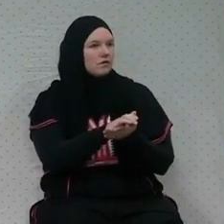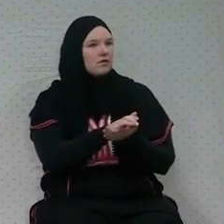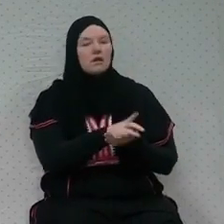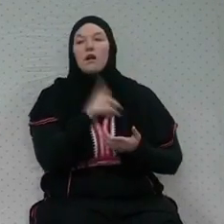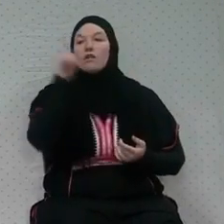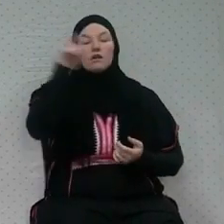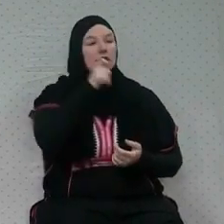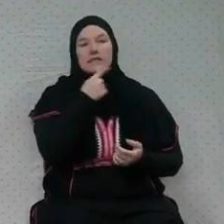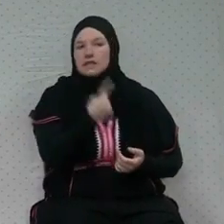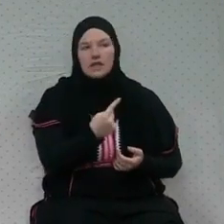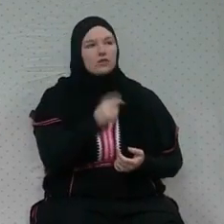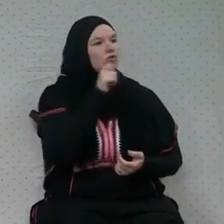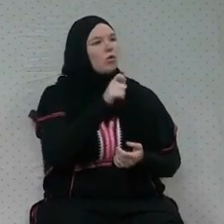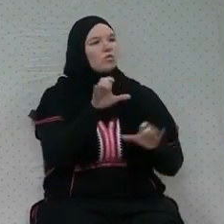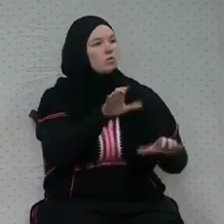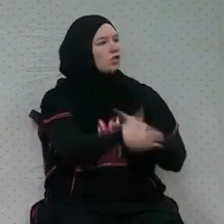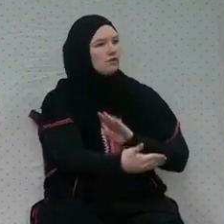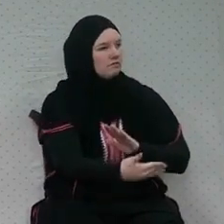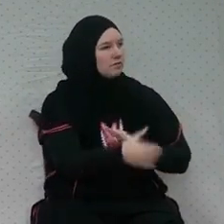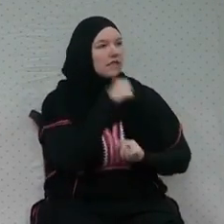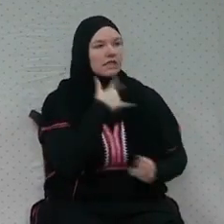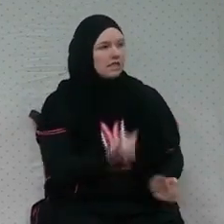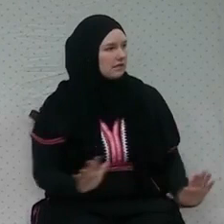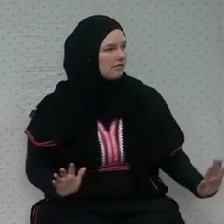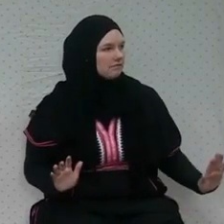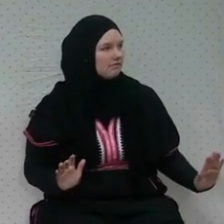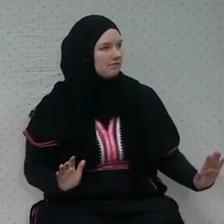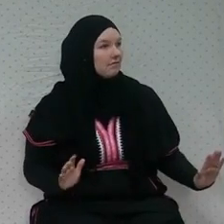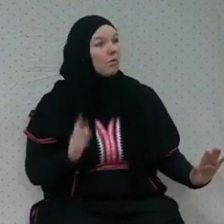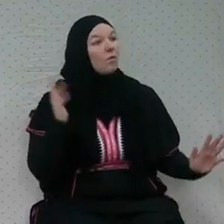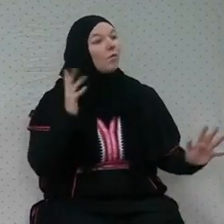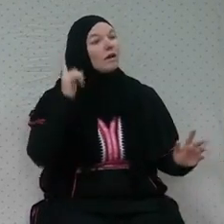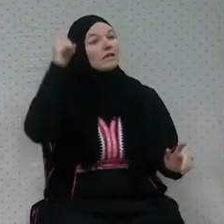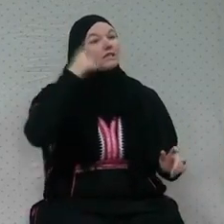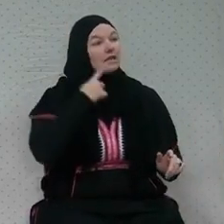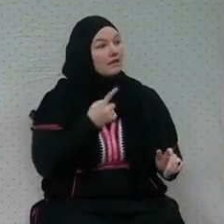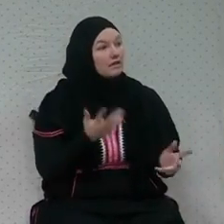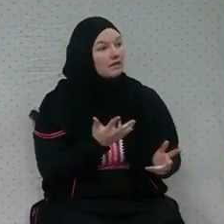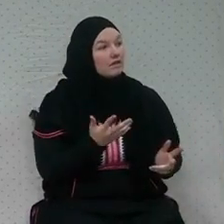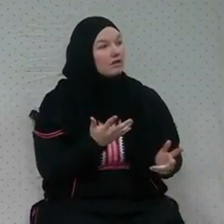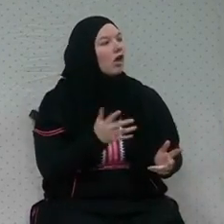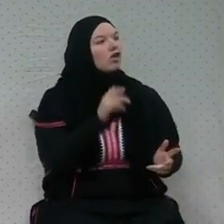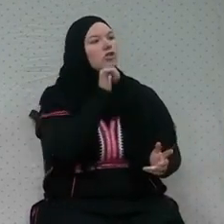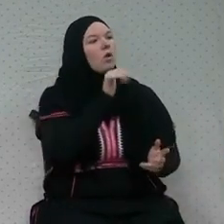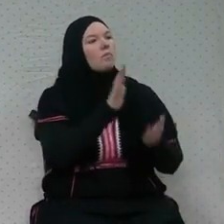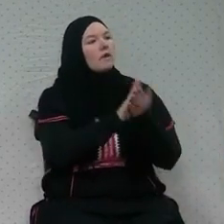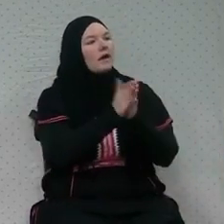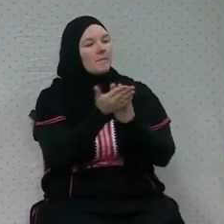zina. Allah says, وَلَا تَقْرَبُوا الزِّنَا. Don't get close.